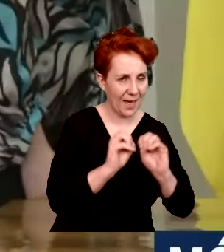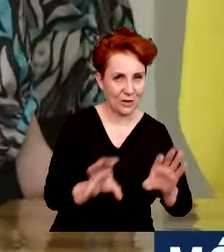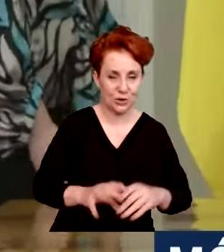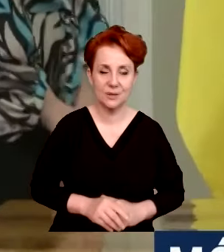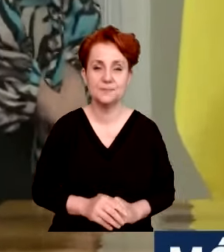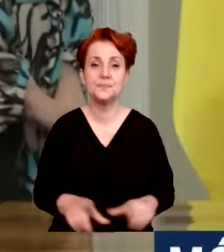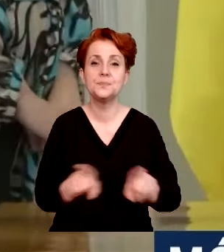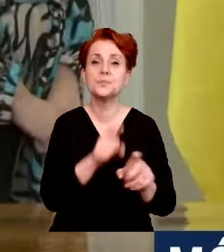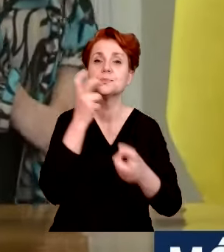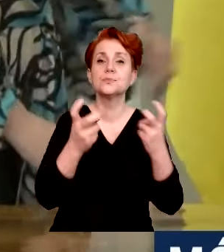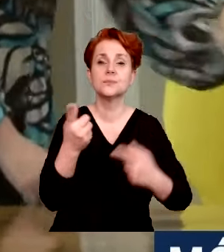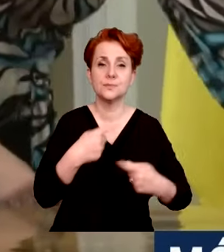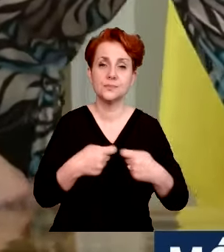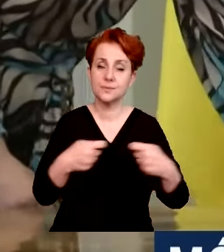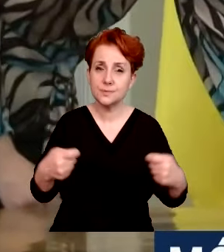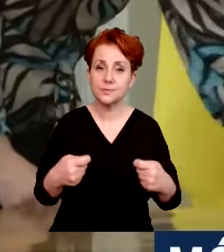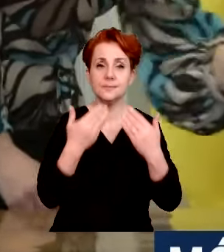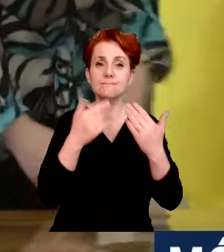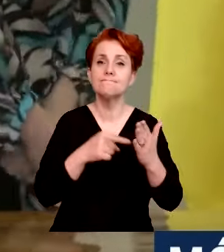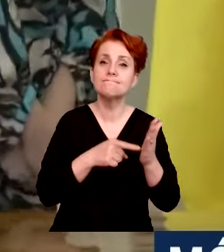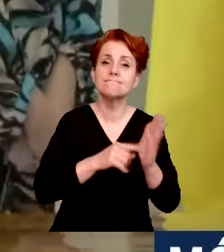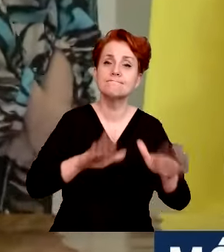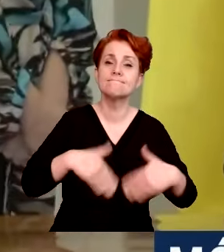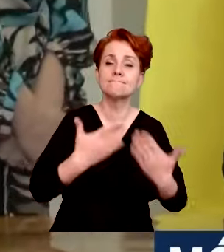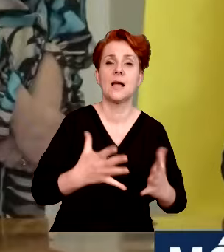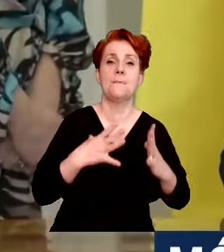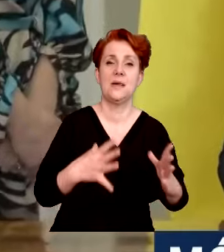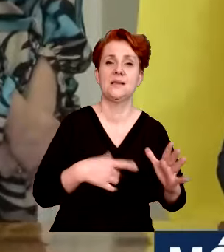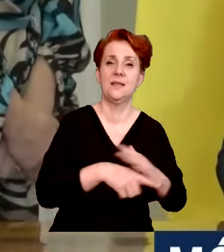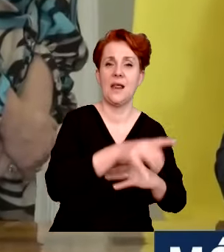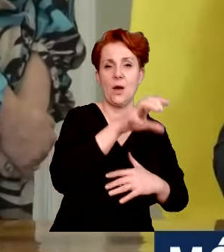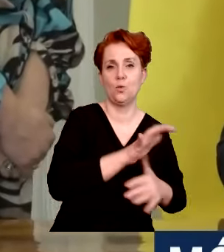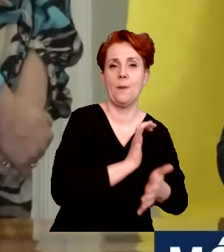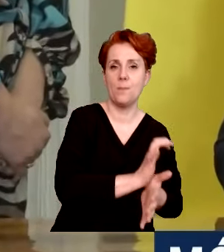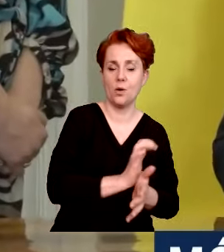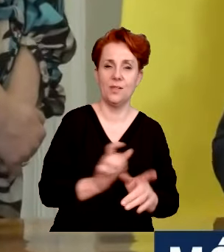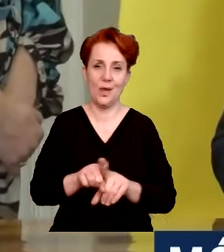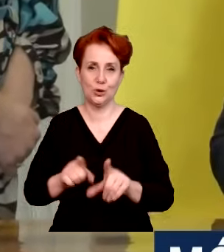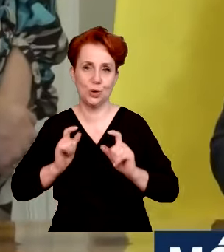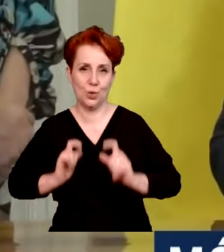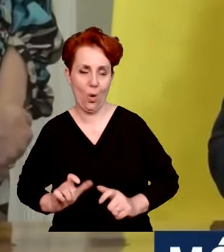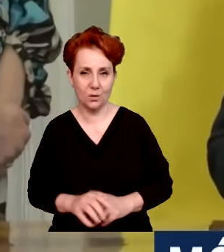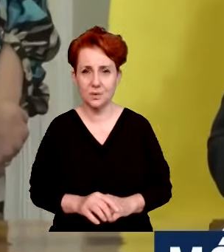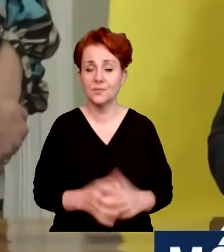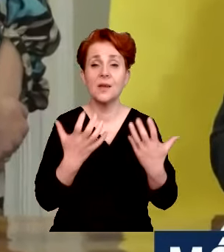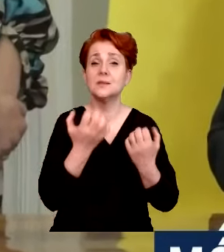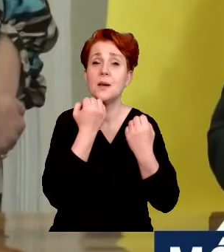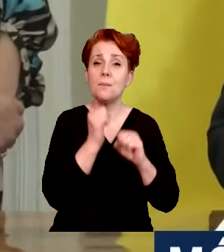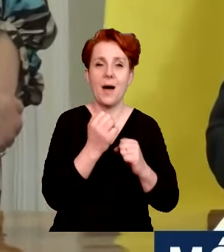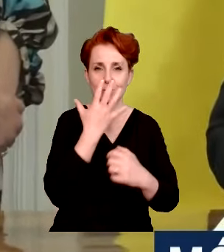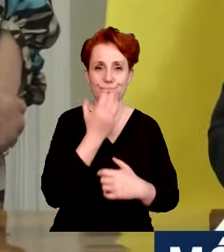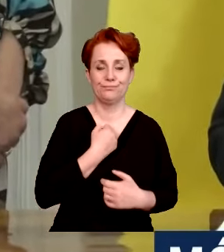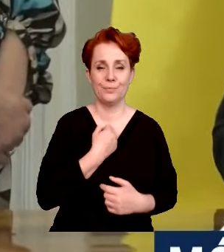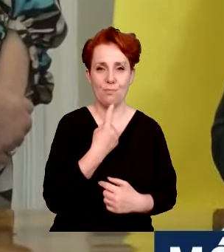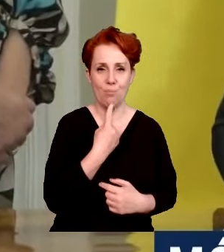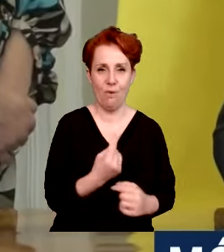Szukamy także rozwiązania, które da poczucie bezpieczeństwa naszym producentom i naszym rolnikom. Chcę tu bardzo jasno podkreślić. To